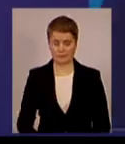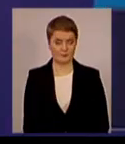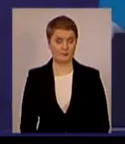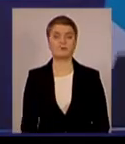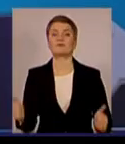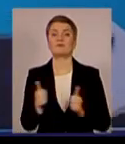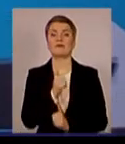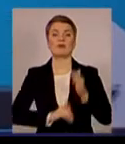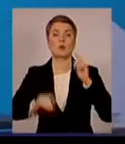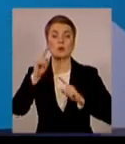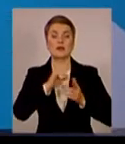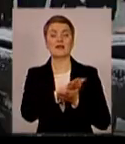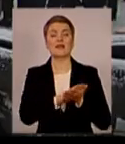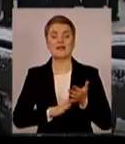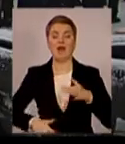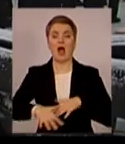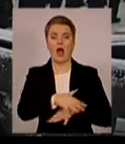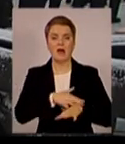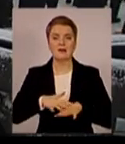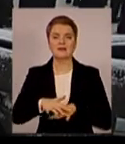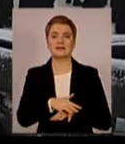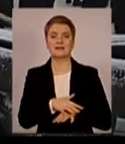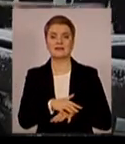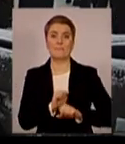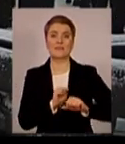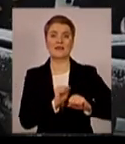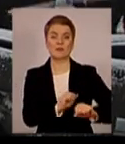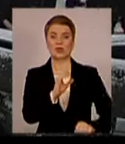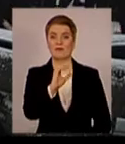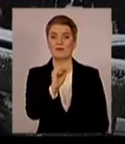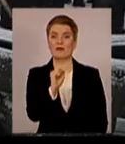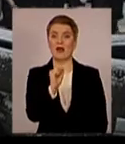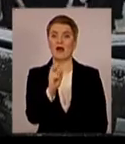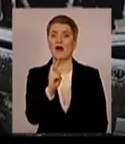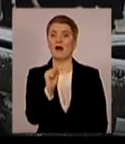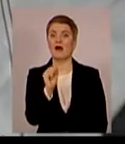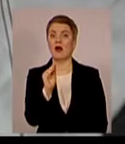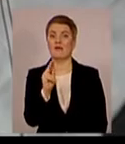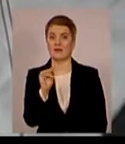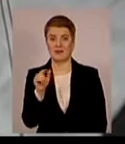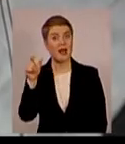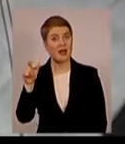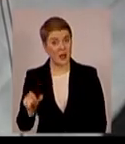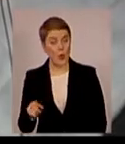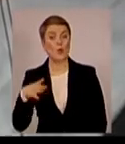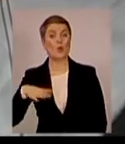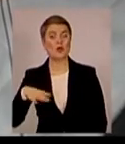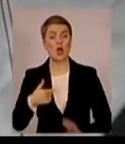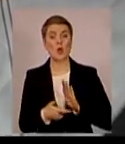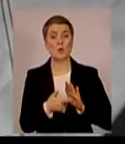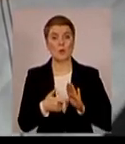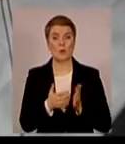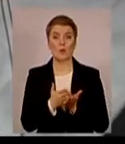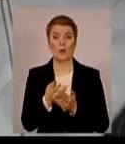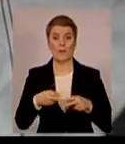Під Верховною Радою триває акція прибічників Міхаїла Саакашвілі. Самого політика чекали для допиту у Службі безпеки, утім він сказав, що